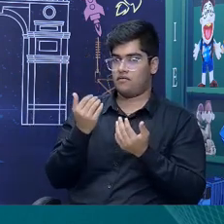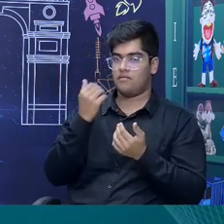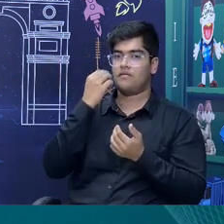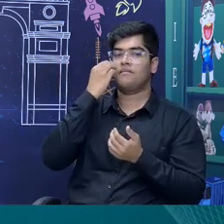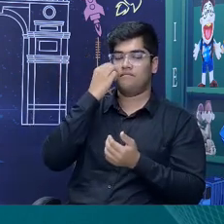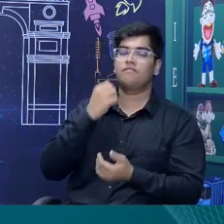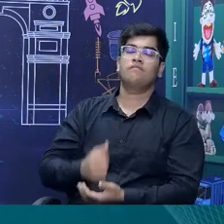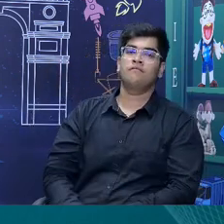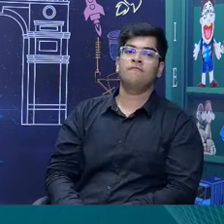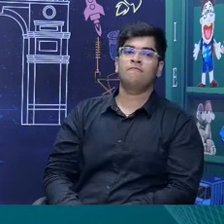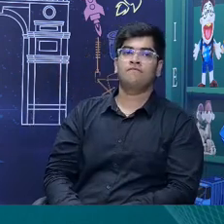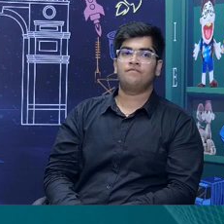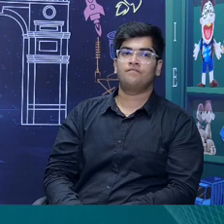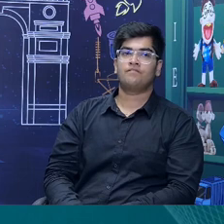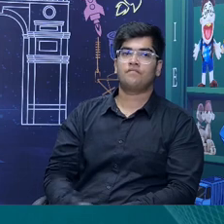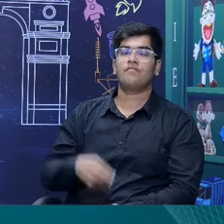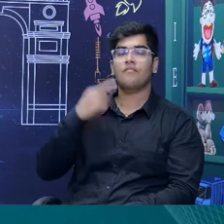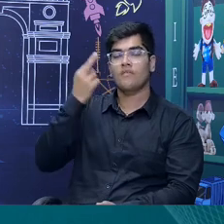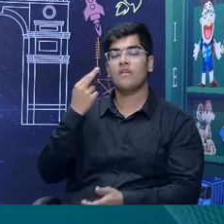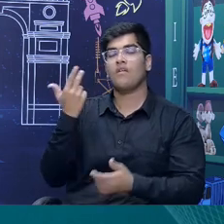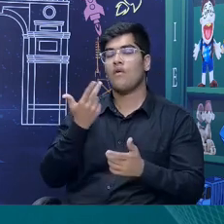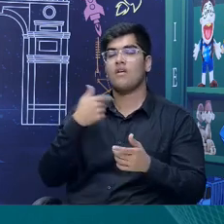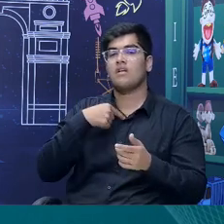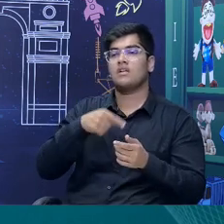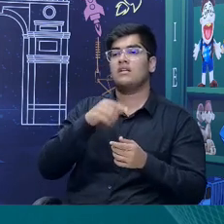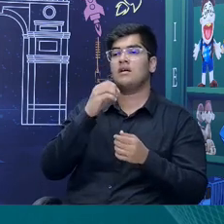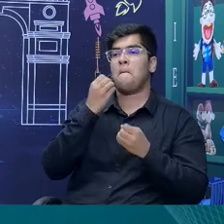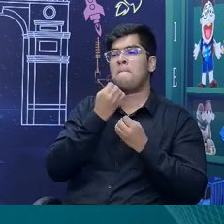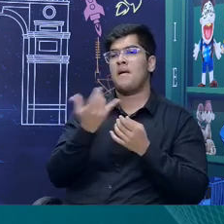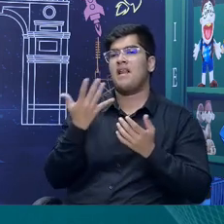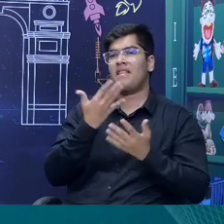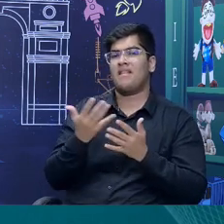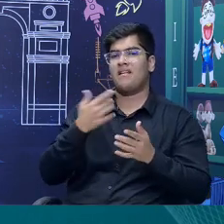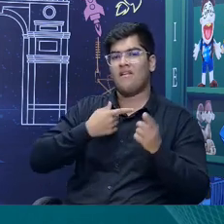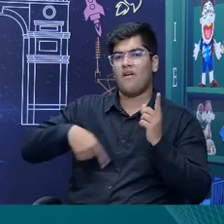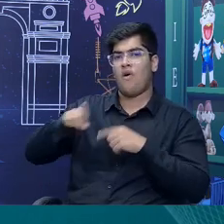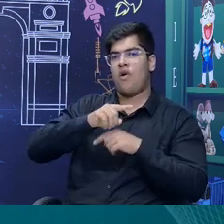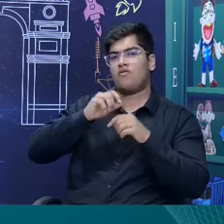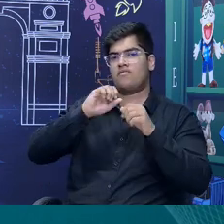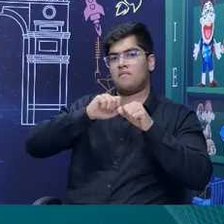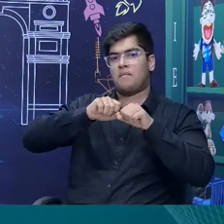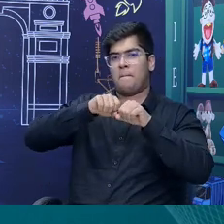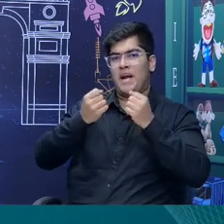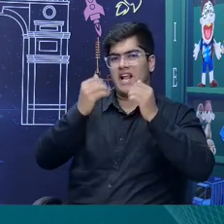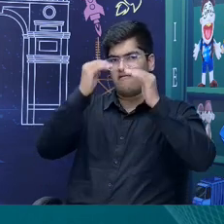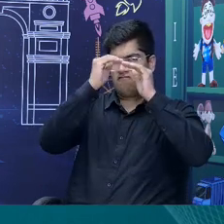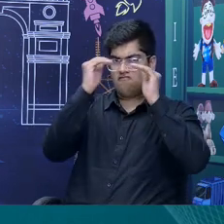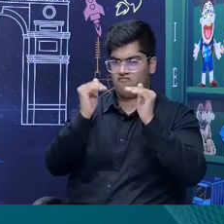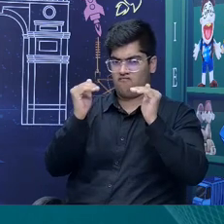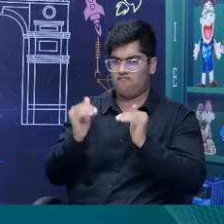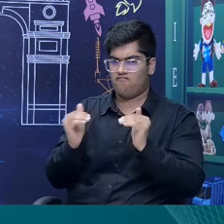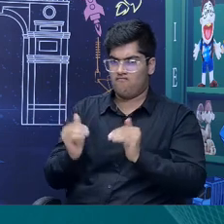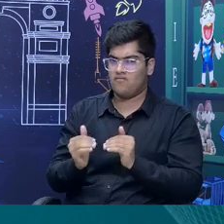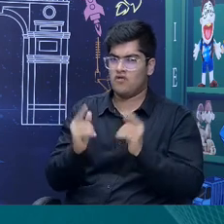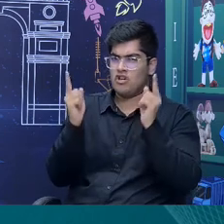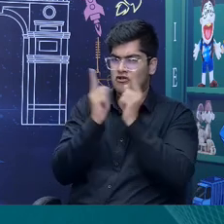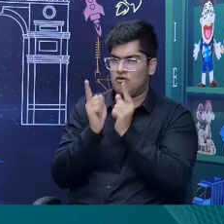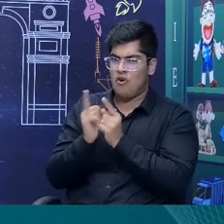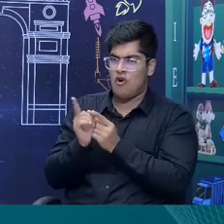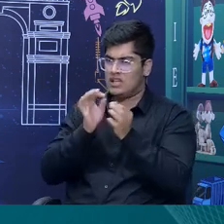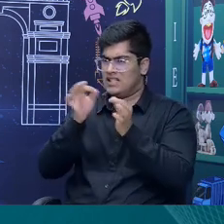बिकॉज़ हम जितना चीजों को ब्रेक डॉ करके अपने बच्चों को समझाएंगे उतना ही मेरे लिए आगे